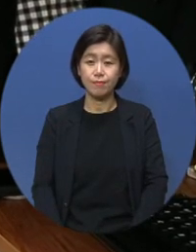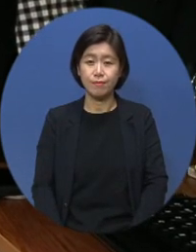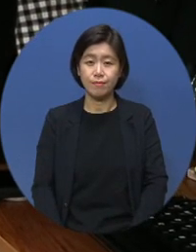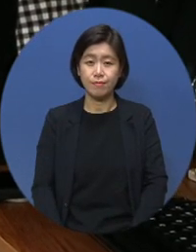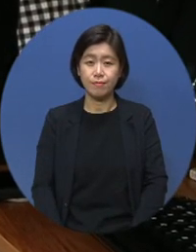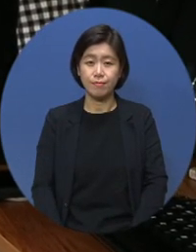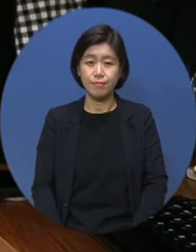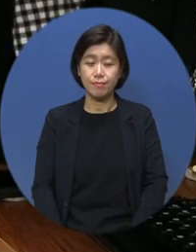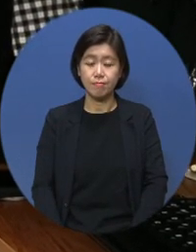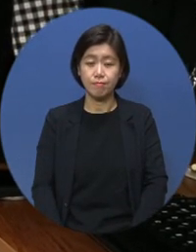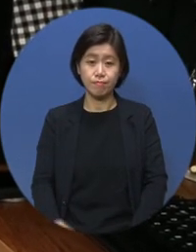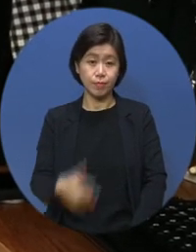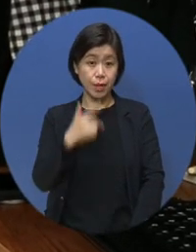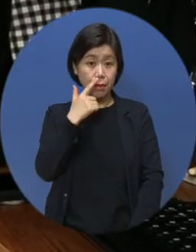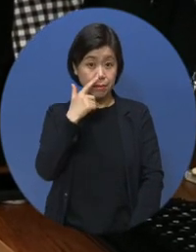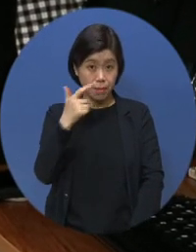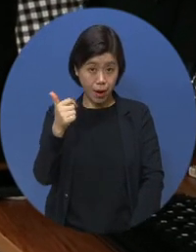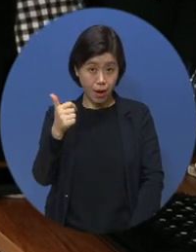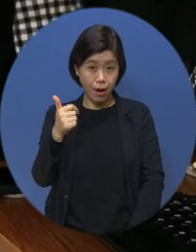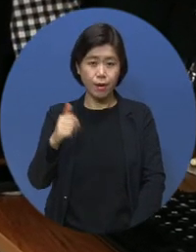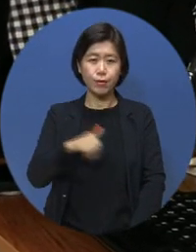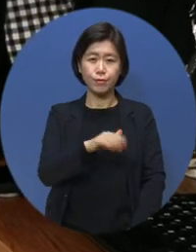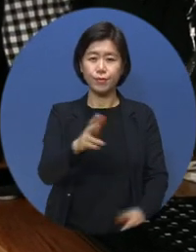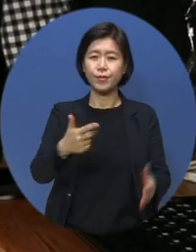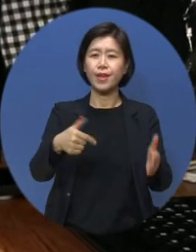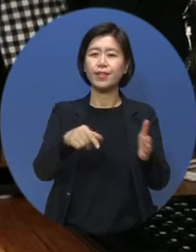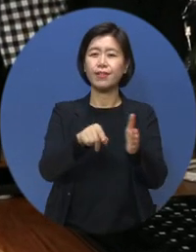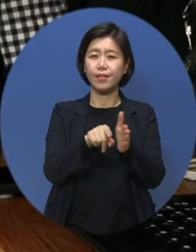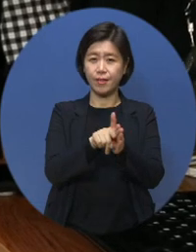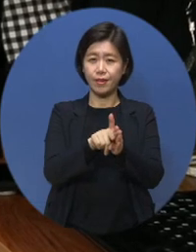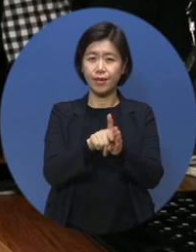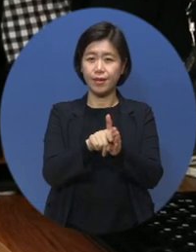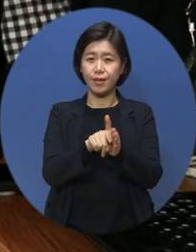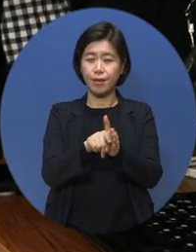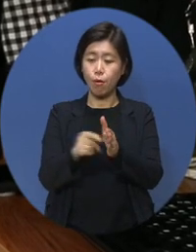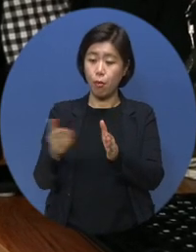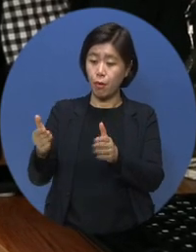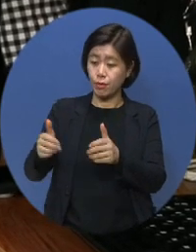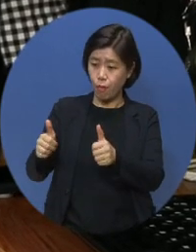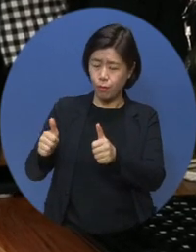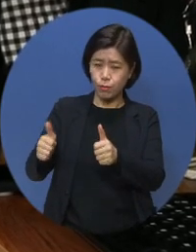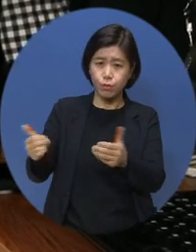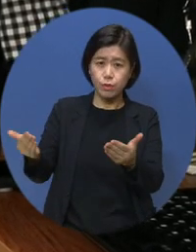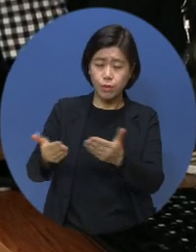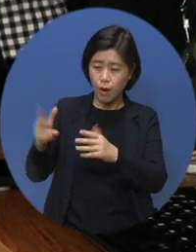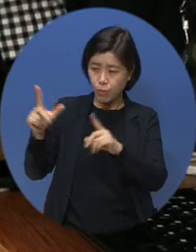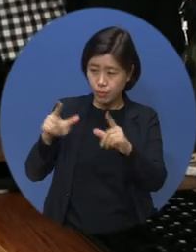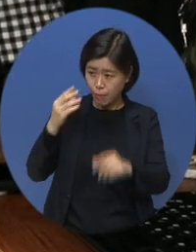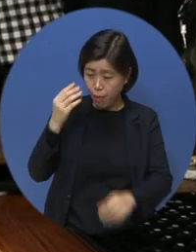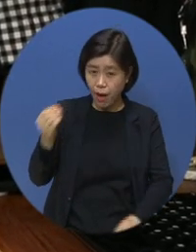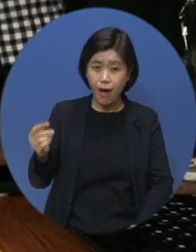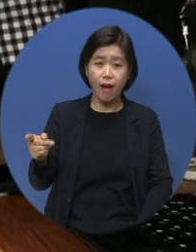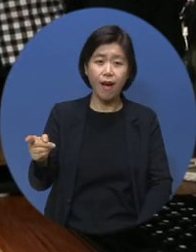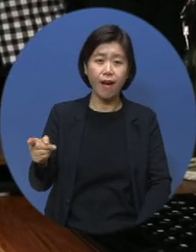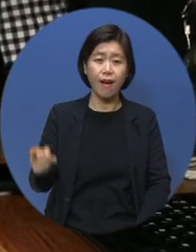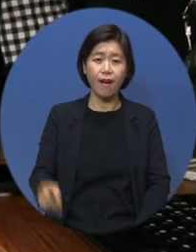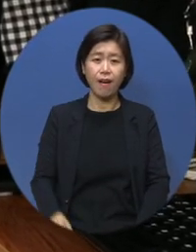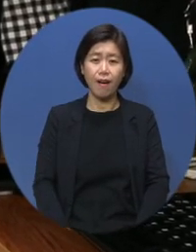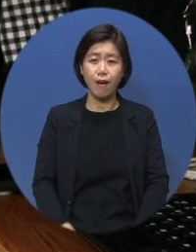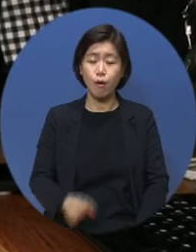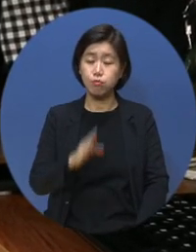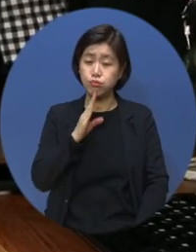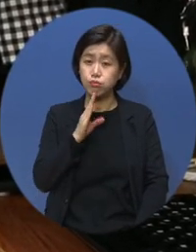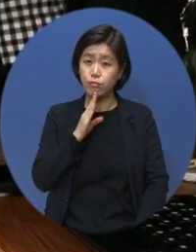아빠 어 어 저희를 위해서 그래서 미 일 하시니까 그래